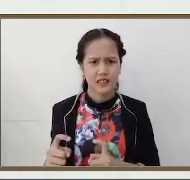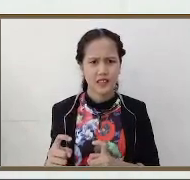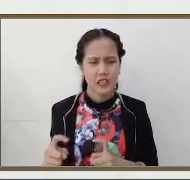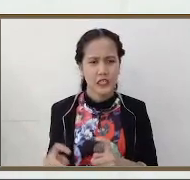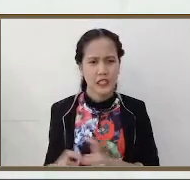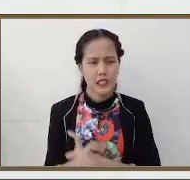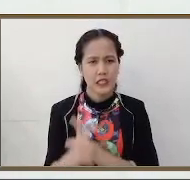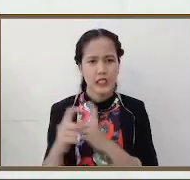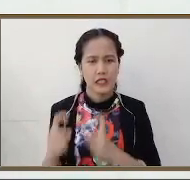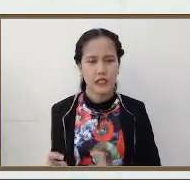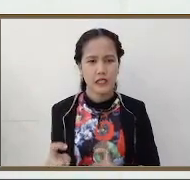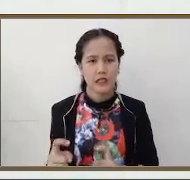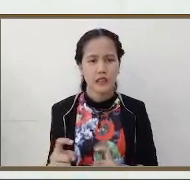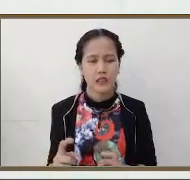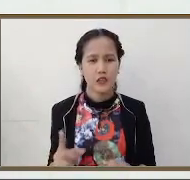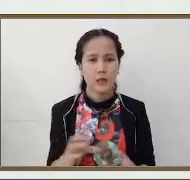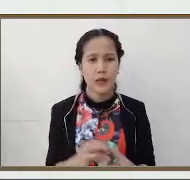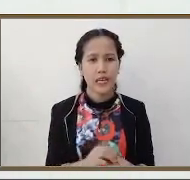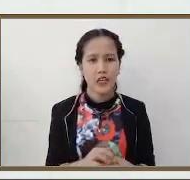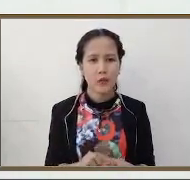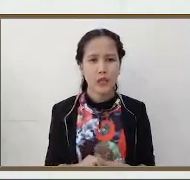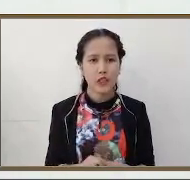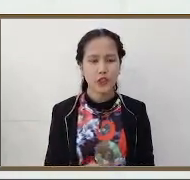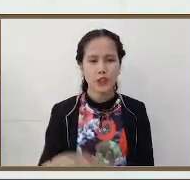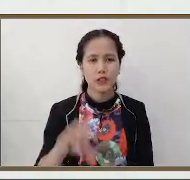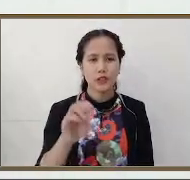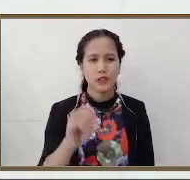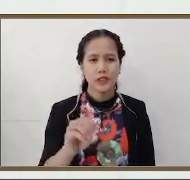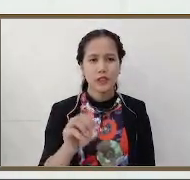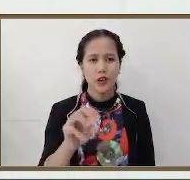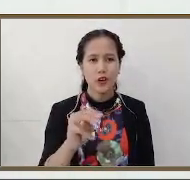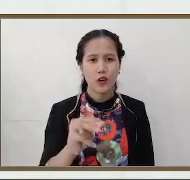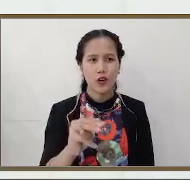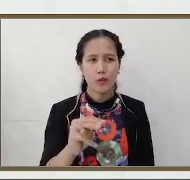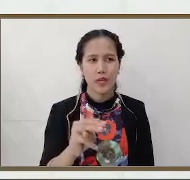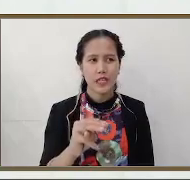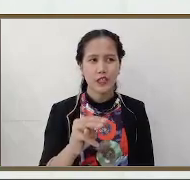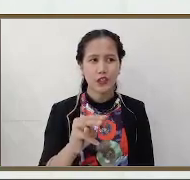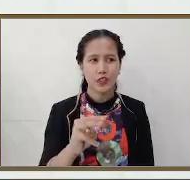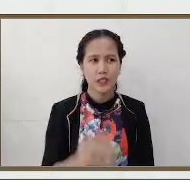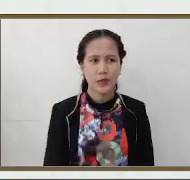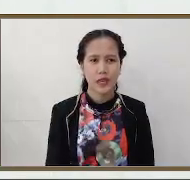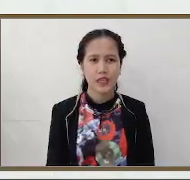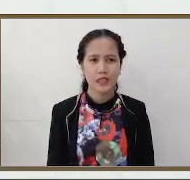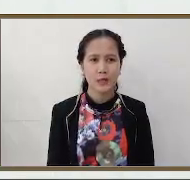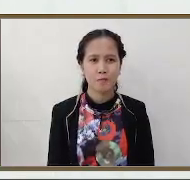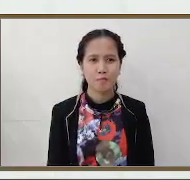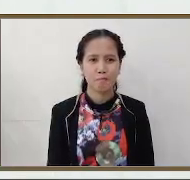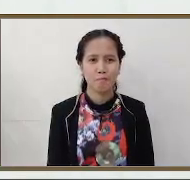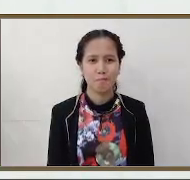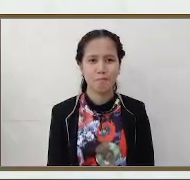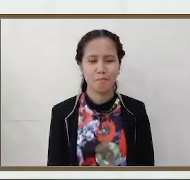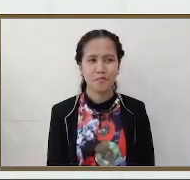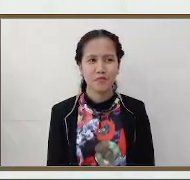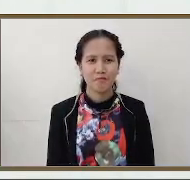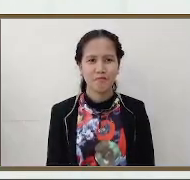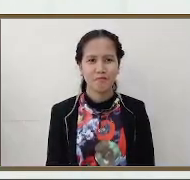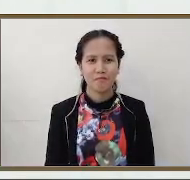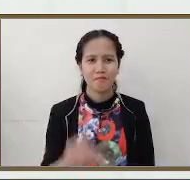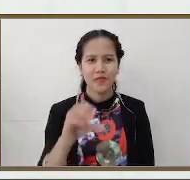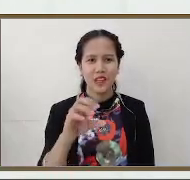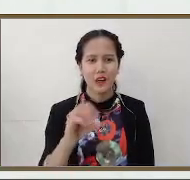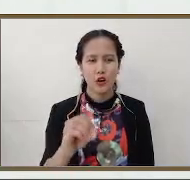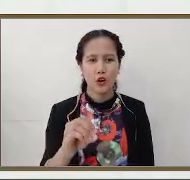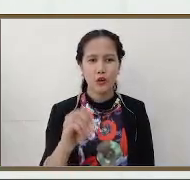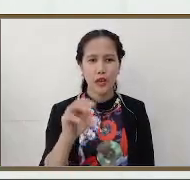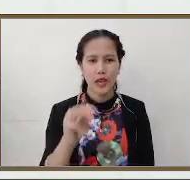mga kapatid? I hope natatandaan natin yun, mga kapatid. Kaya mga kapatid, it's very important talaga na nare-review natin yung mga preachings ng ating